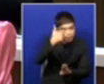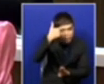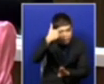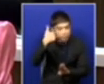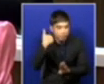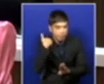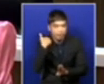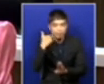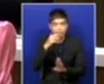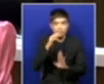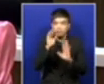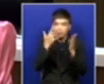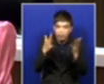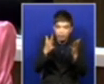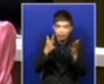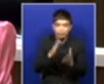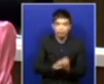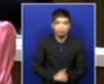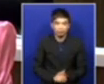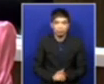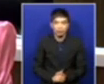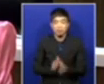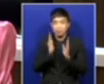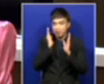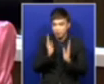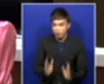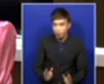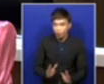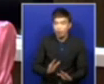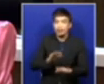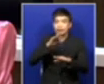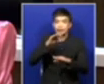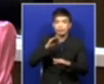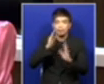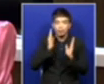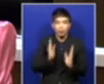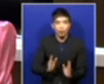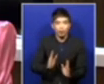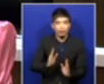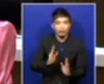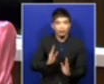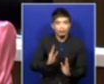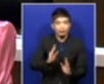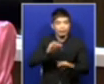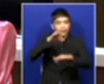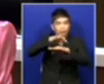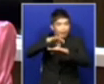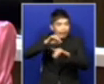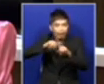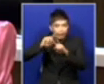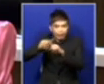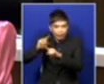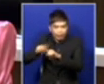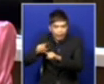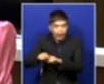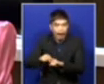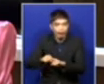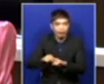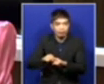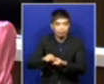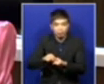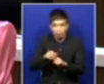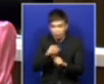แล้วก็เป็นช่องทางทำมาหากินของเจ้าหน้าที่บางคนนะครับเดี๋ยวมีอภิปรายไม่ไว้วางใจเมื่อไหร่ที่เด็ดครับท่านประธานครับโอ้ยเข้า